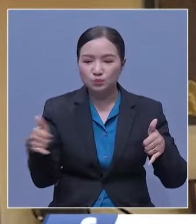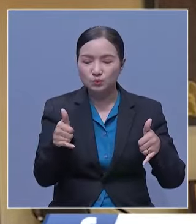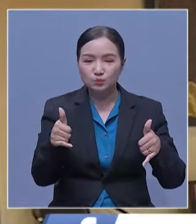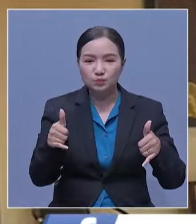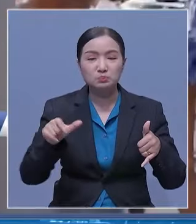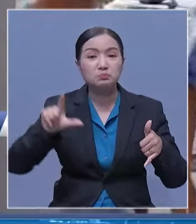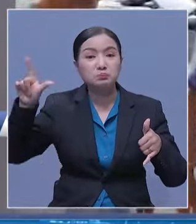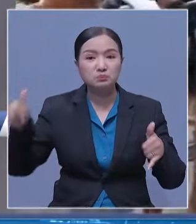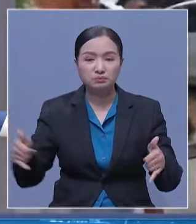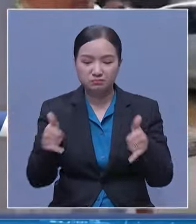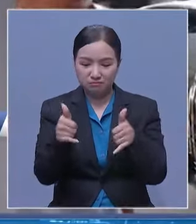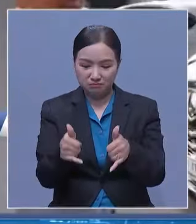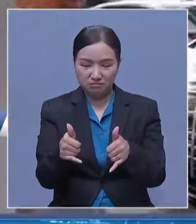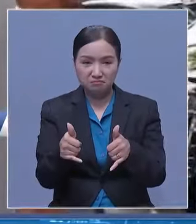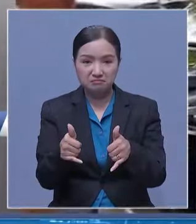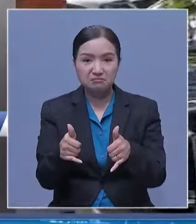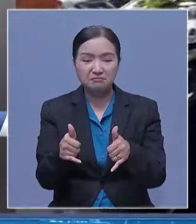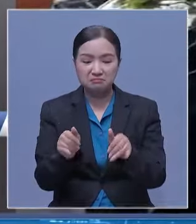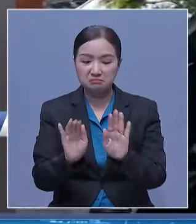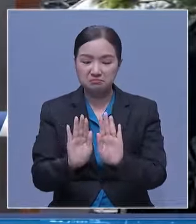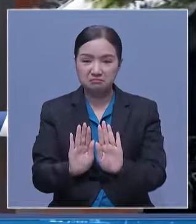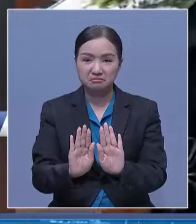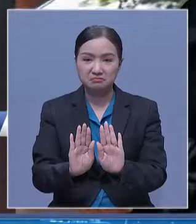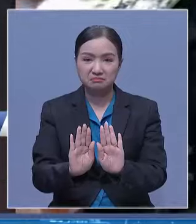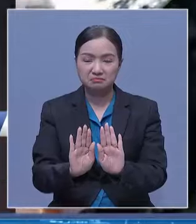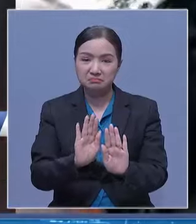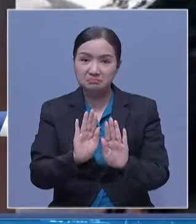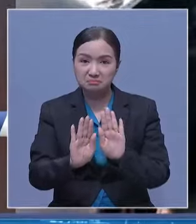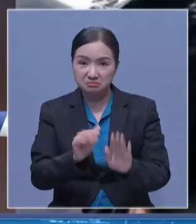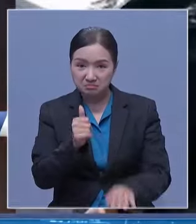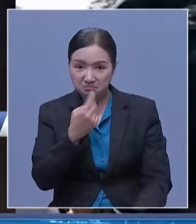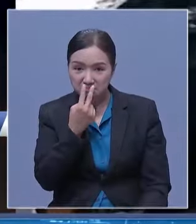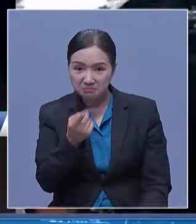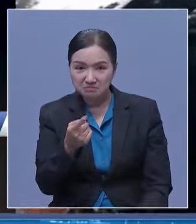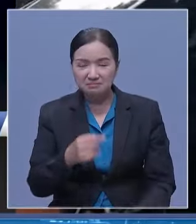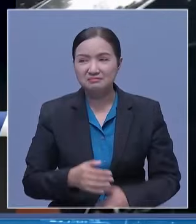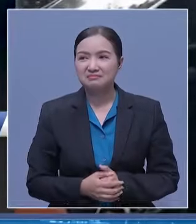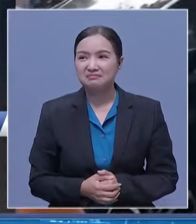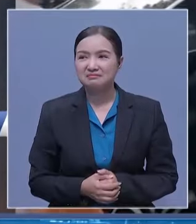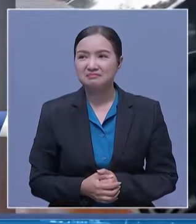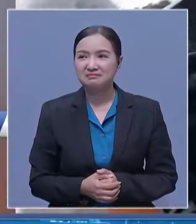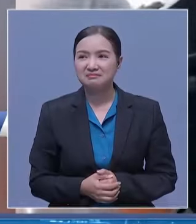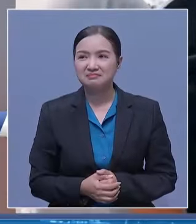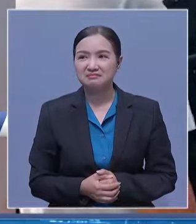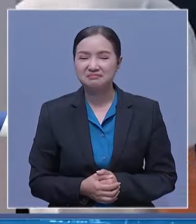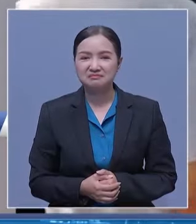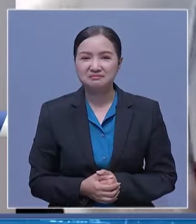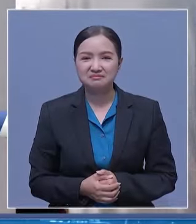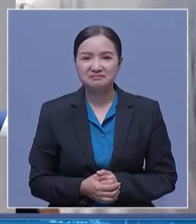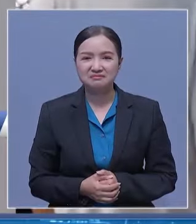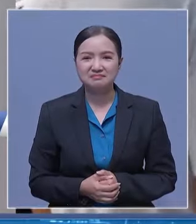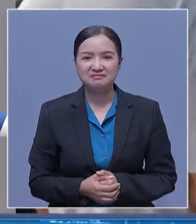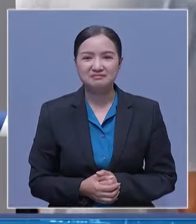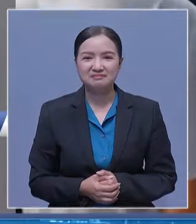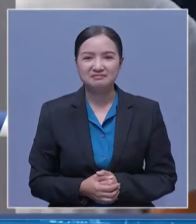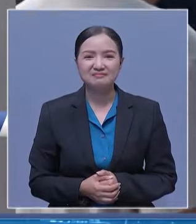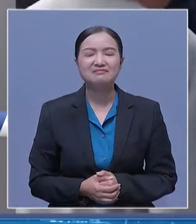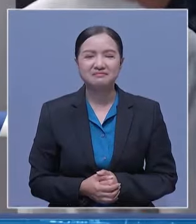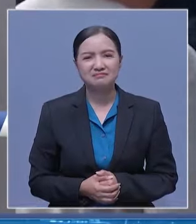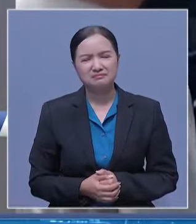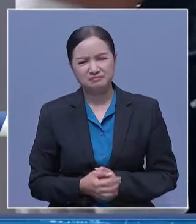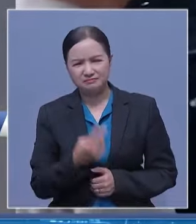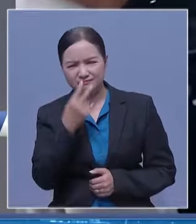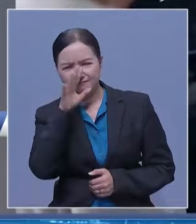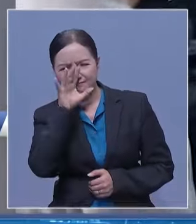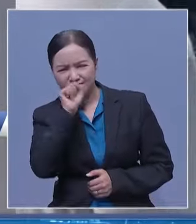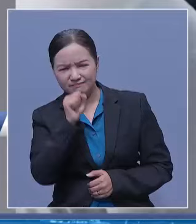ทนี่ อ๋ออดีตนายกรัฐมนตรีทั้ง2คนนะนะคะ เ พราะว่า ดูภาพทักษิณที่อยู่ริมน้ำอ่ะ ที่เราพยายามสังเกตอ